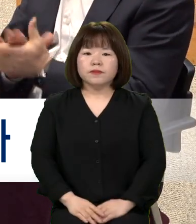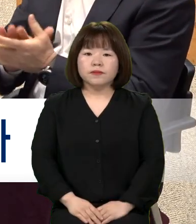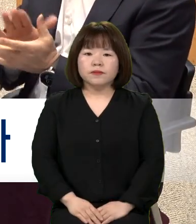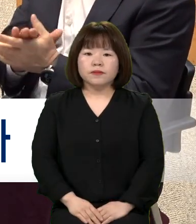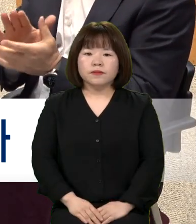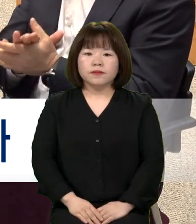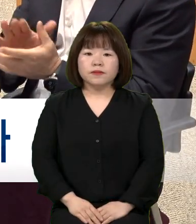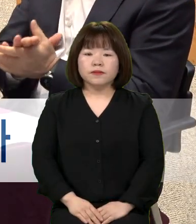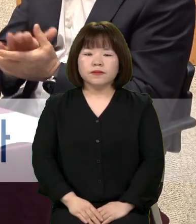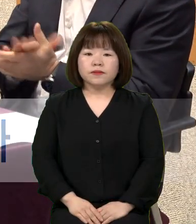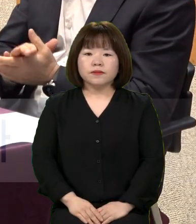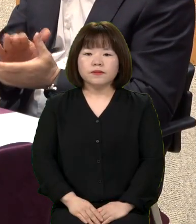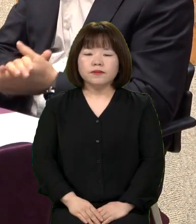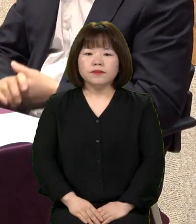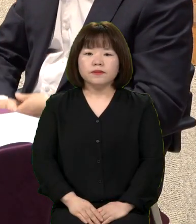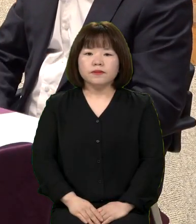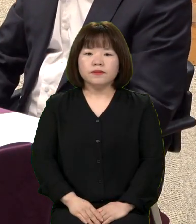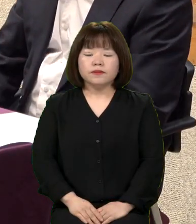발표했습니다